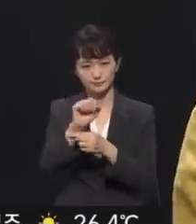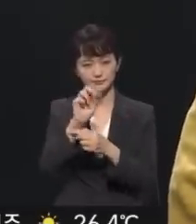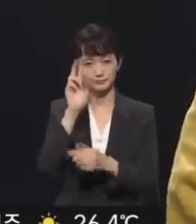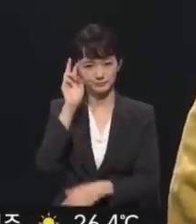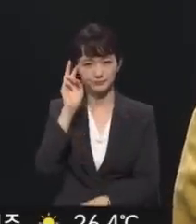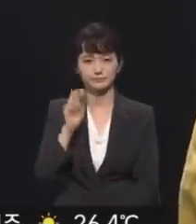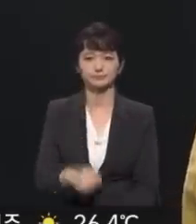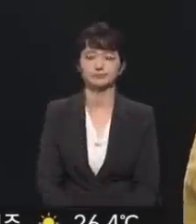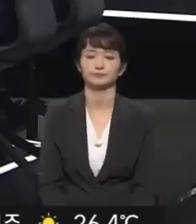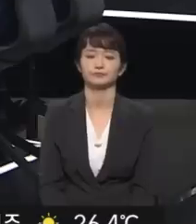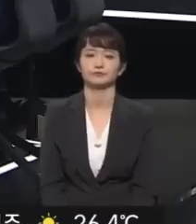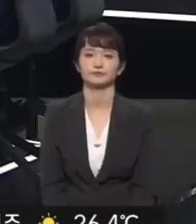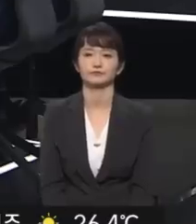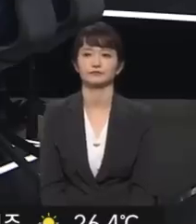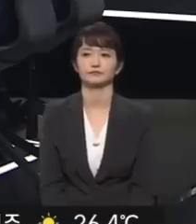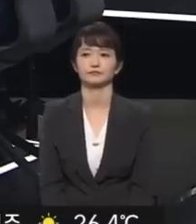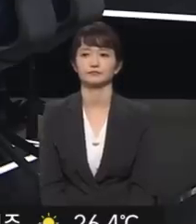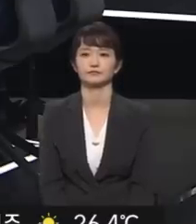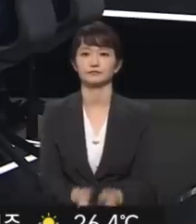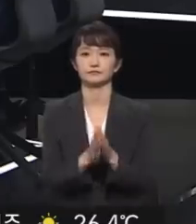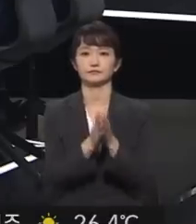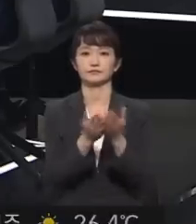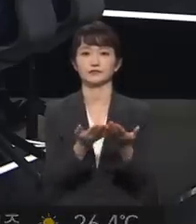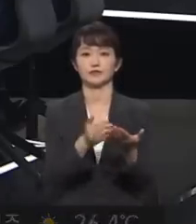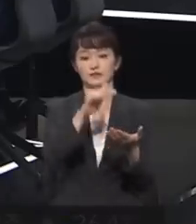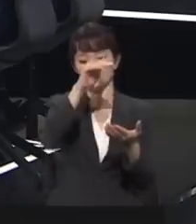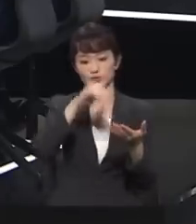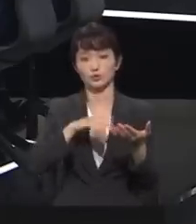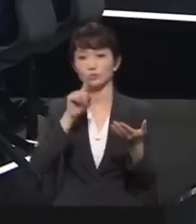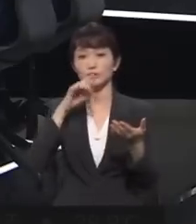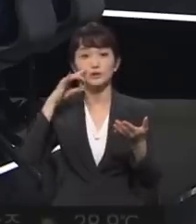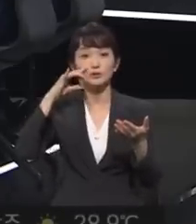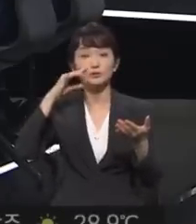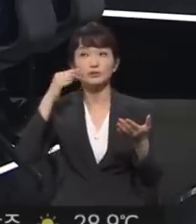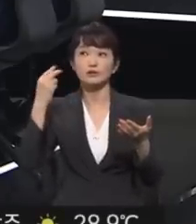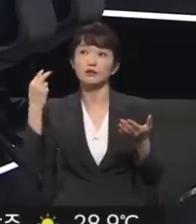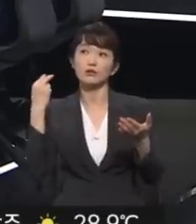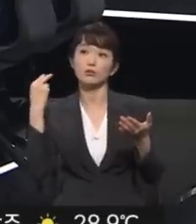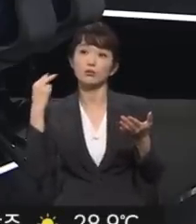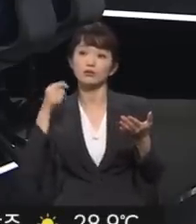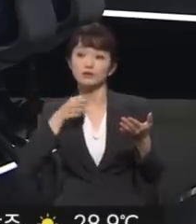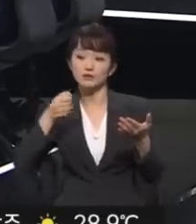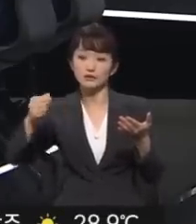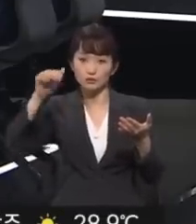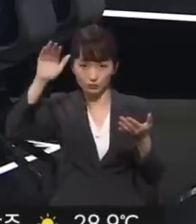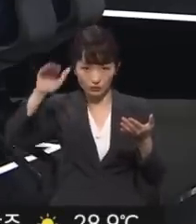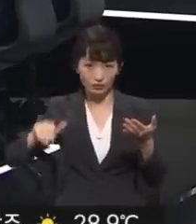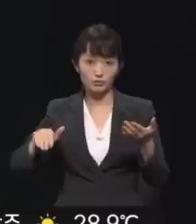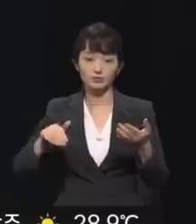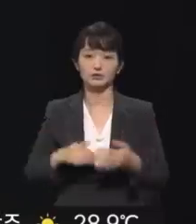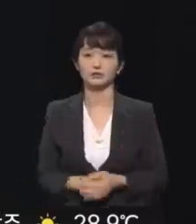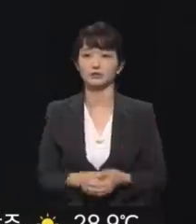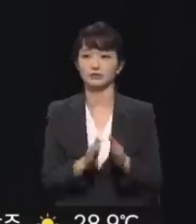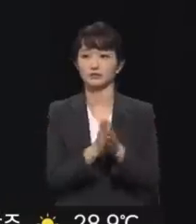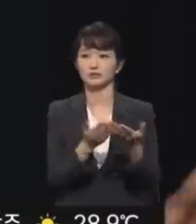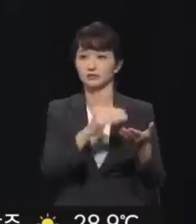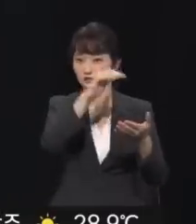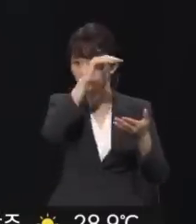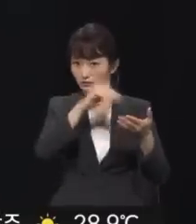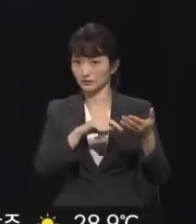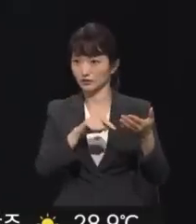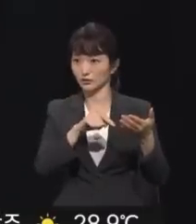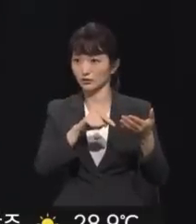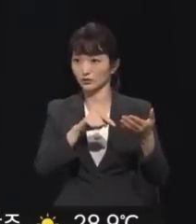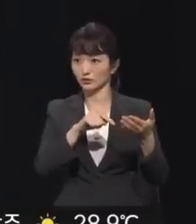이제 그렇게 생각을 해서 그 책 내용이 궁금했거든요 그런데 바로 엊그제 인터뷰 내용을 보니까 책 내용의 그런